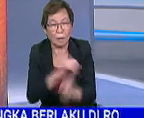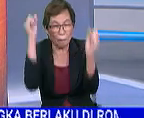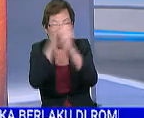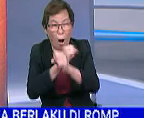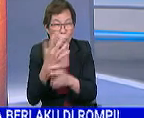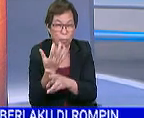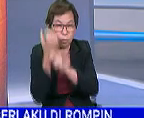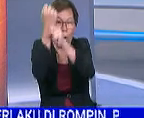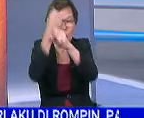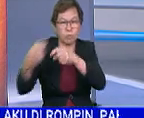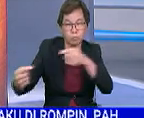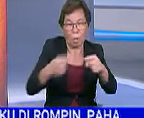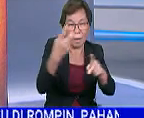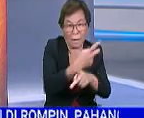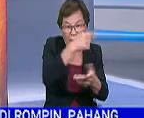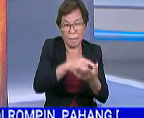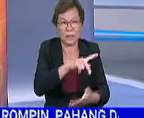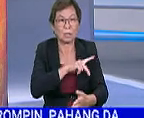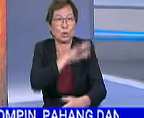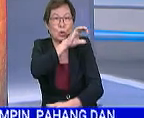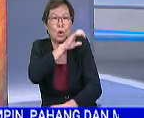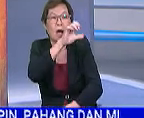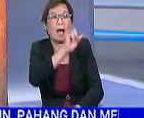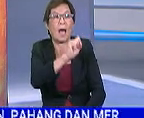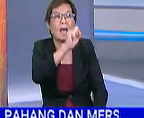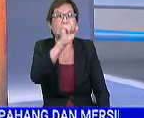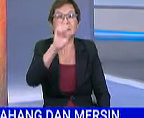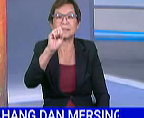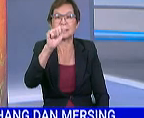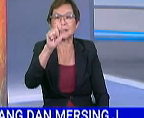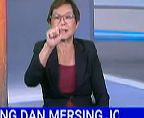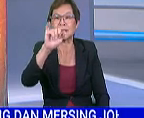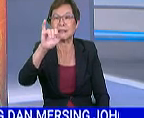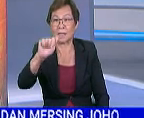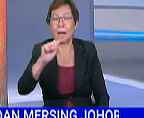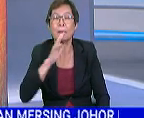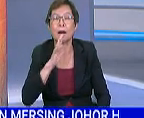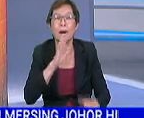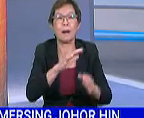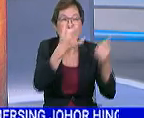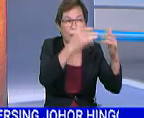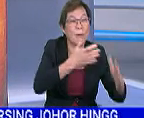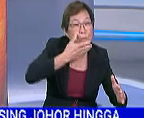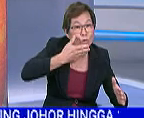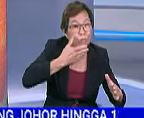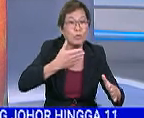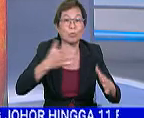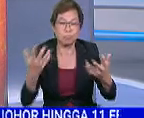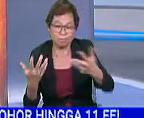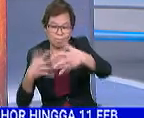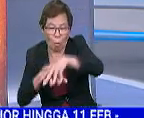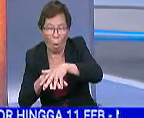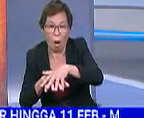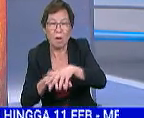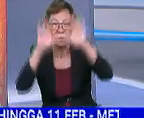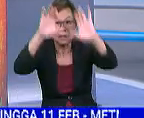kejuaraan dalam saingan musim ini ketua julatinya sa kumaran berkata gabungan pemain muda dan berpengalaman dilihat mampu menjadi